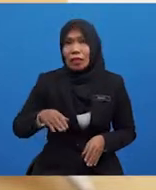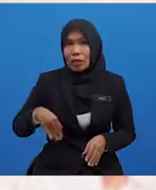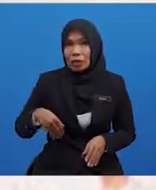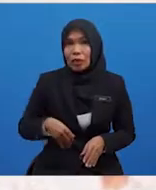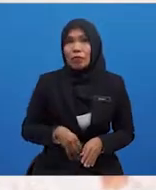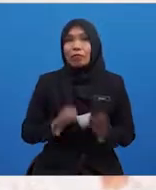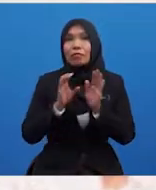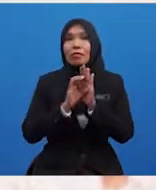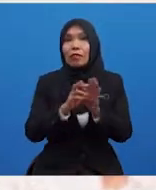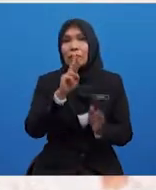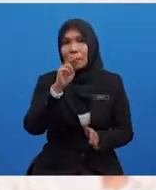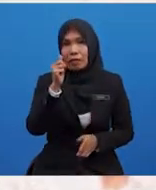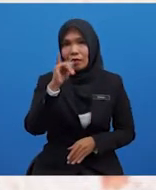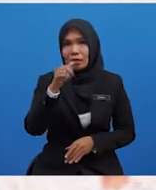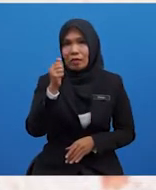Soalan berbunyi,